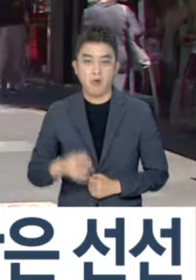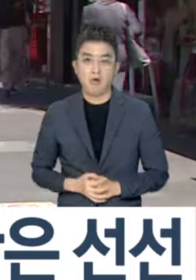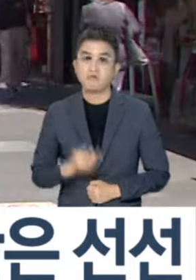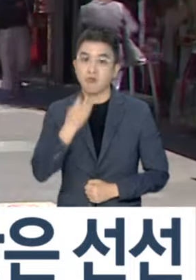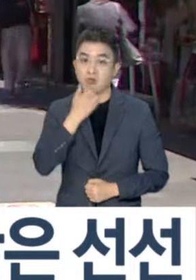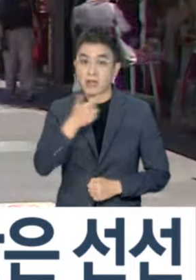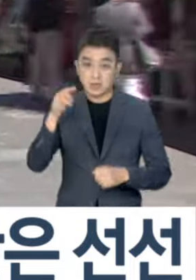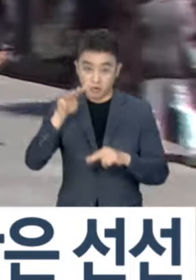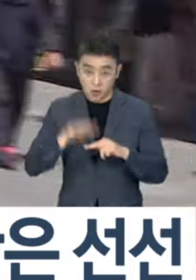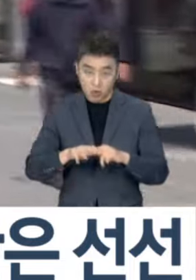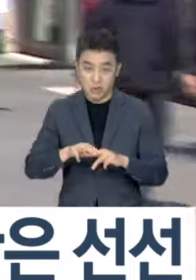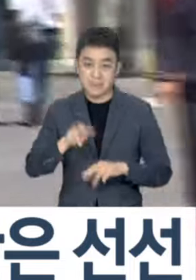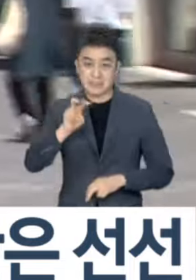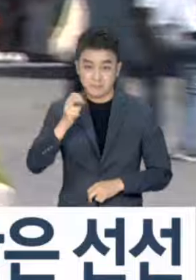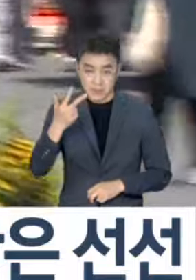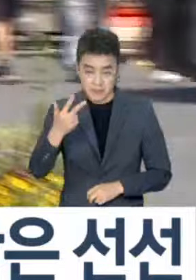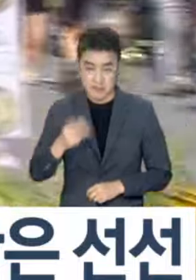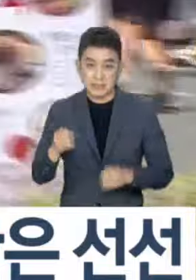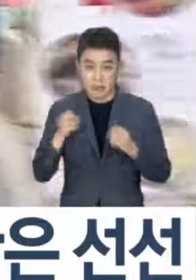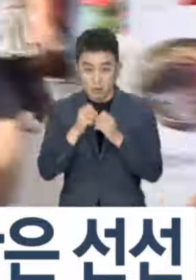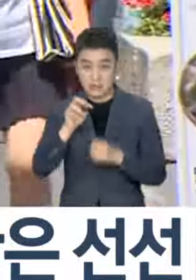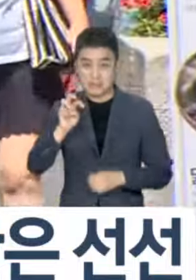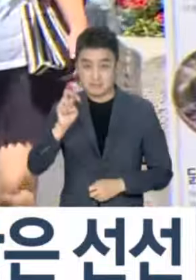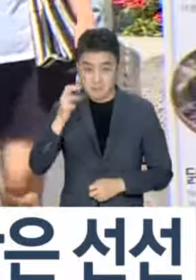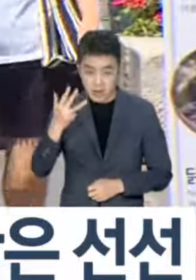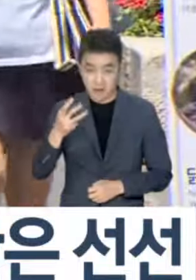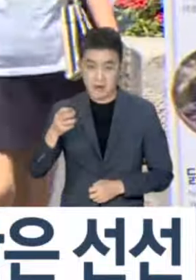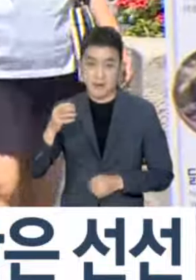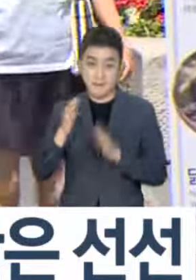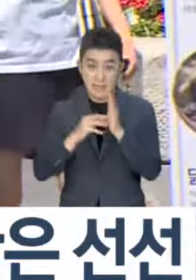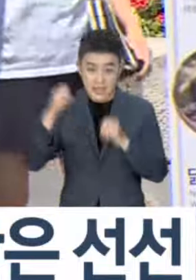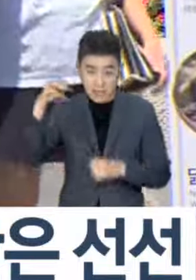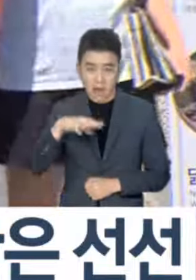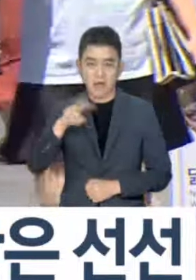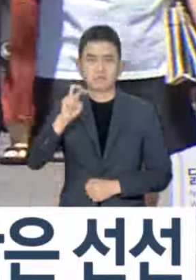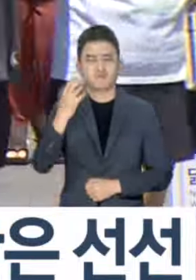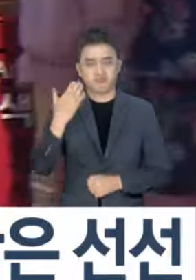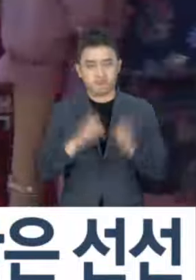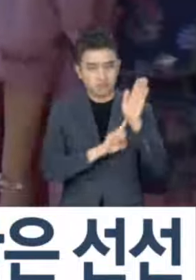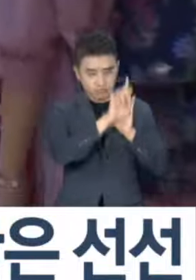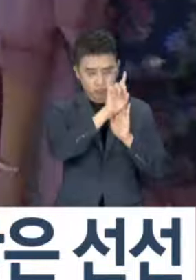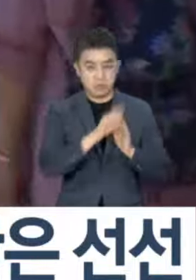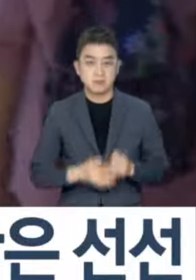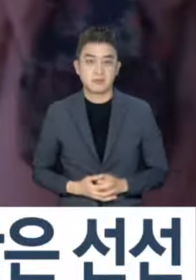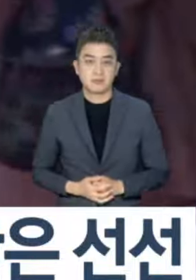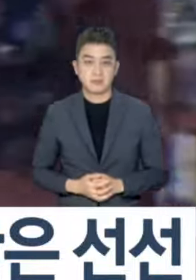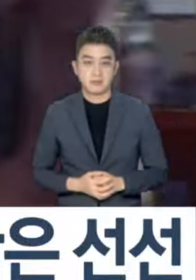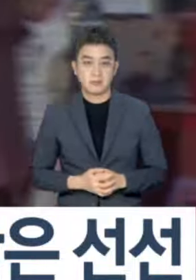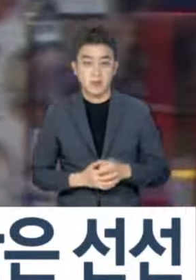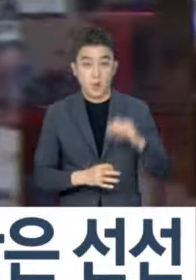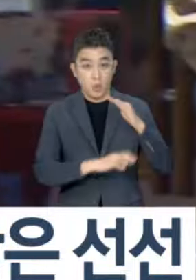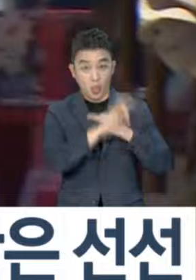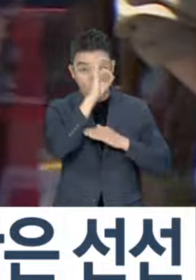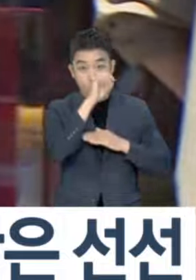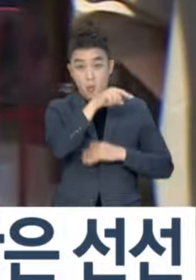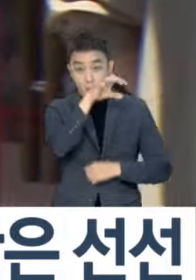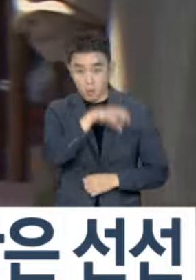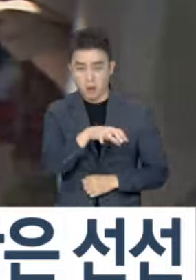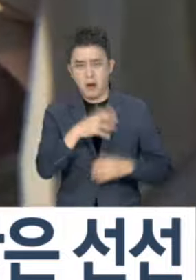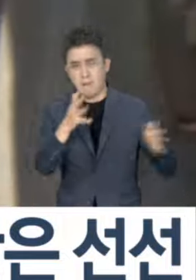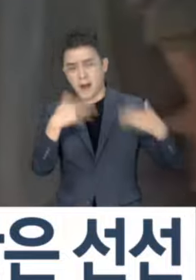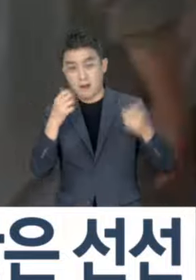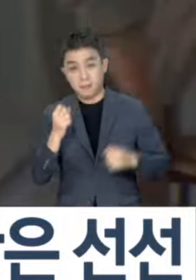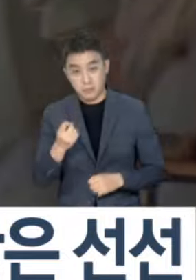서울과 대전은 27도, 창원 28도, 밀양은 29도까지 오르겠는데요. 다만 동풍이 부는 동해안 지역은